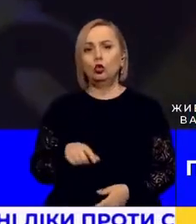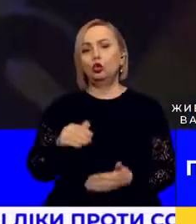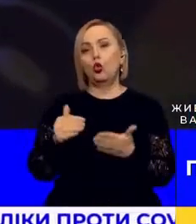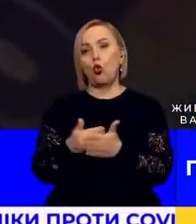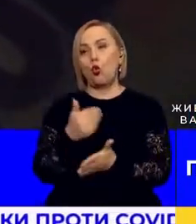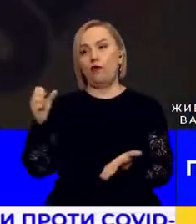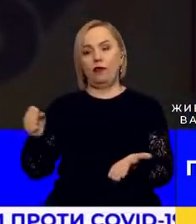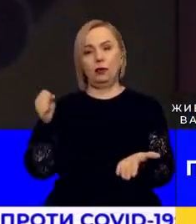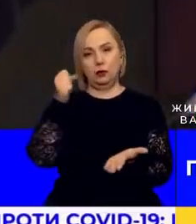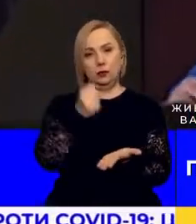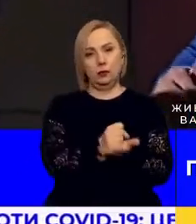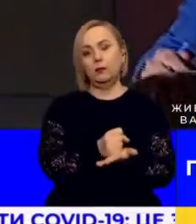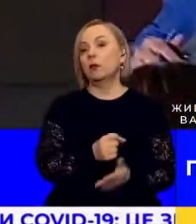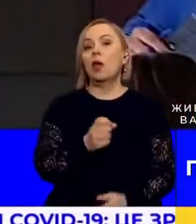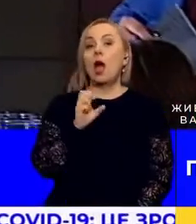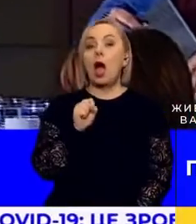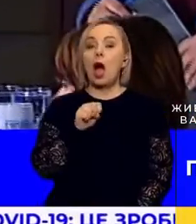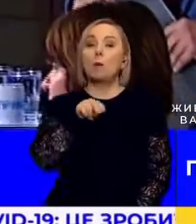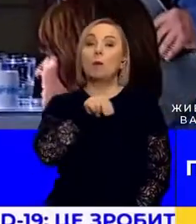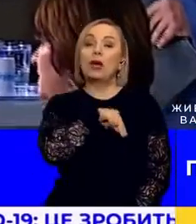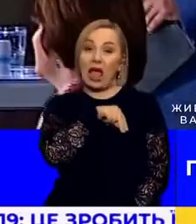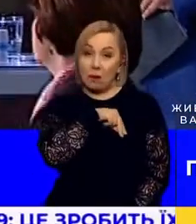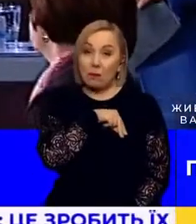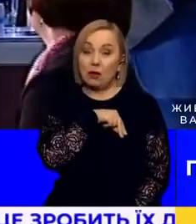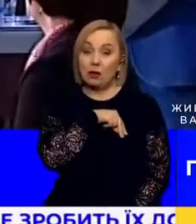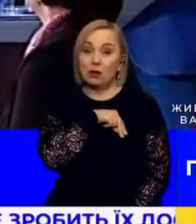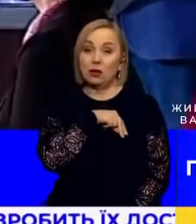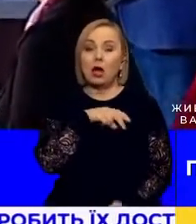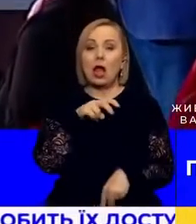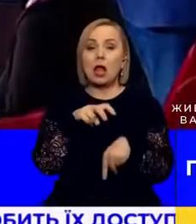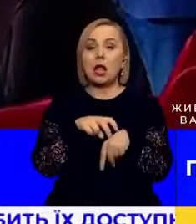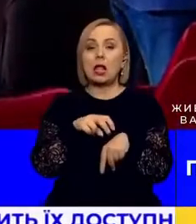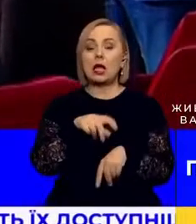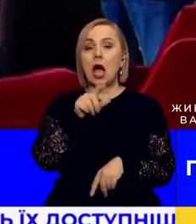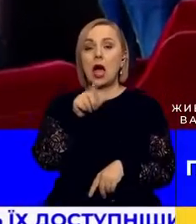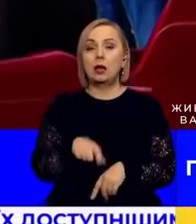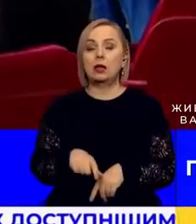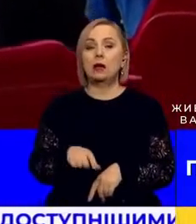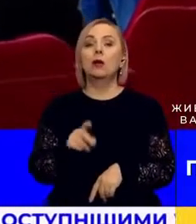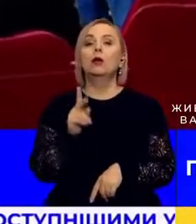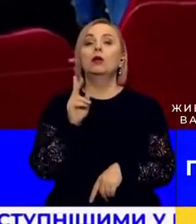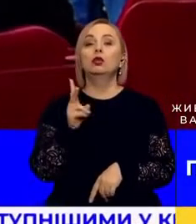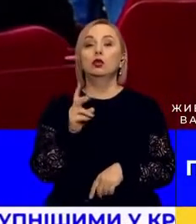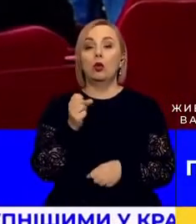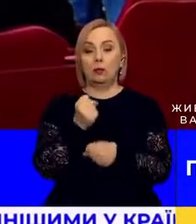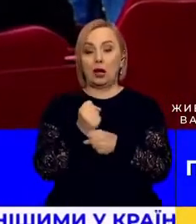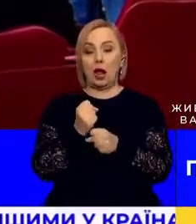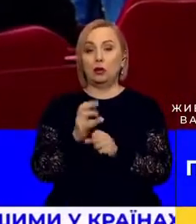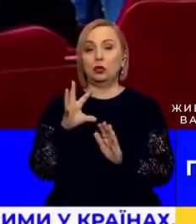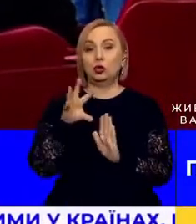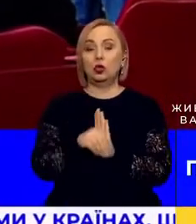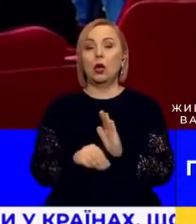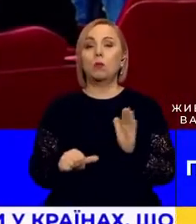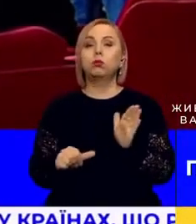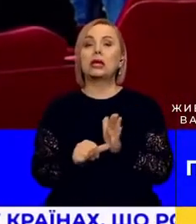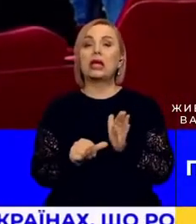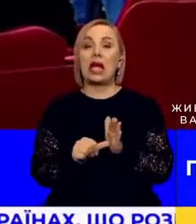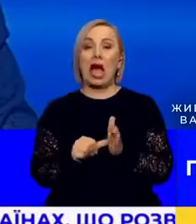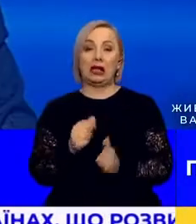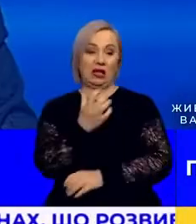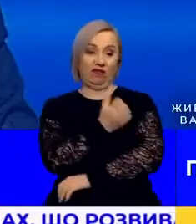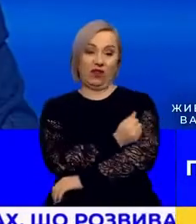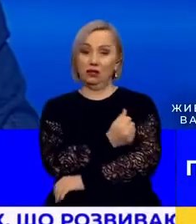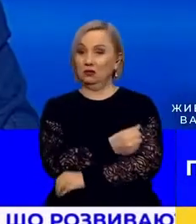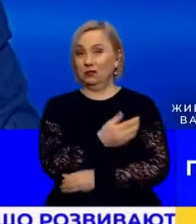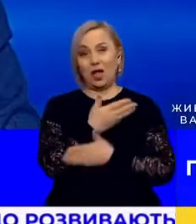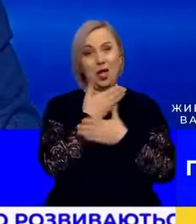про премії, то на загальнодержавному рівні премії лікарям, які є в вакцинувальних бригадах, немає. Тобто, якщо ми